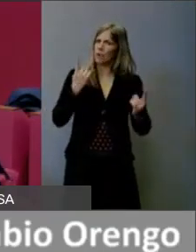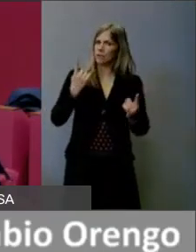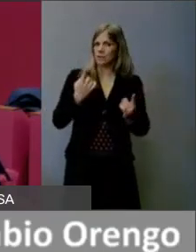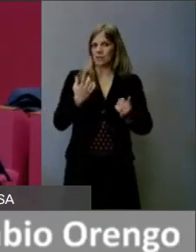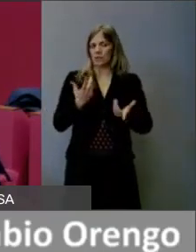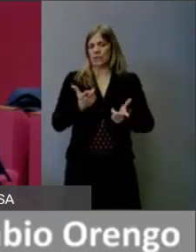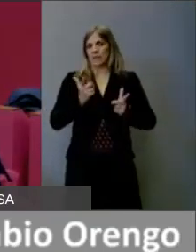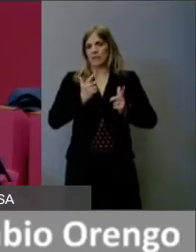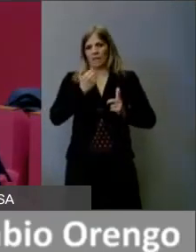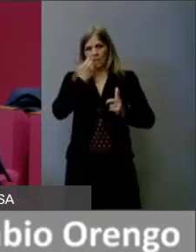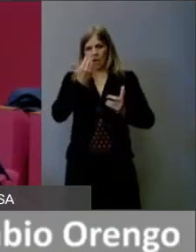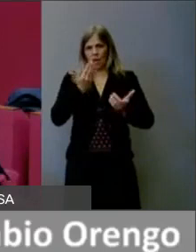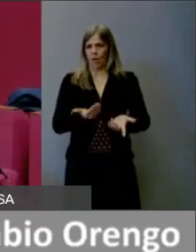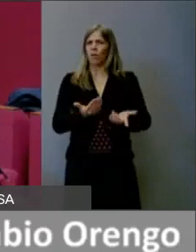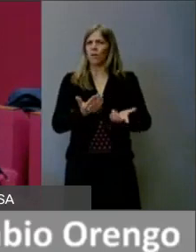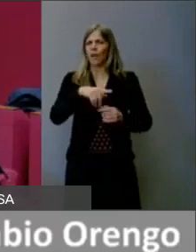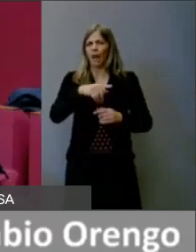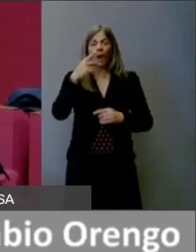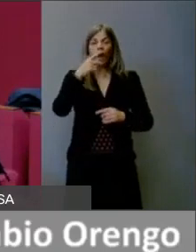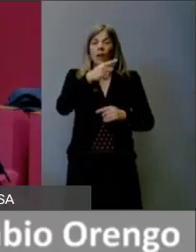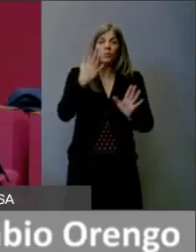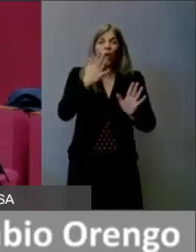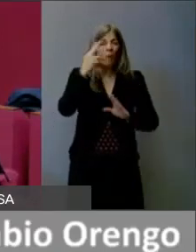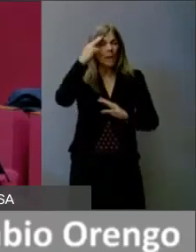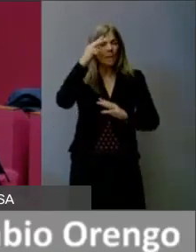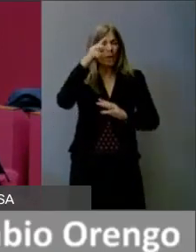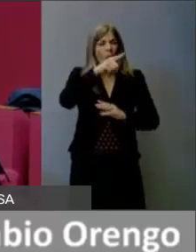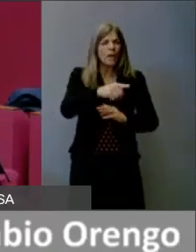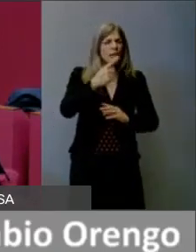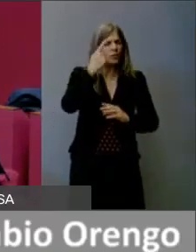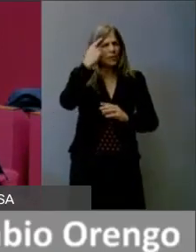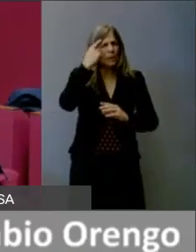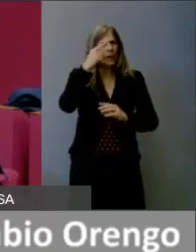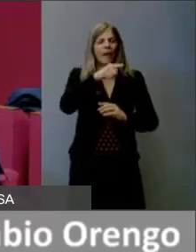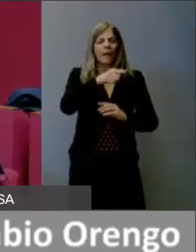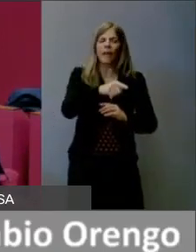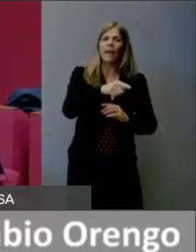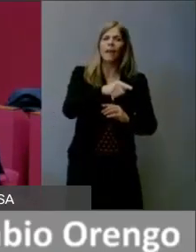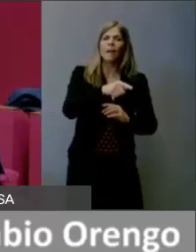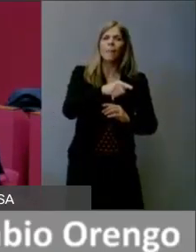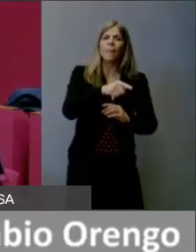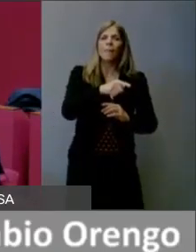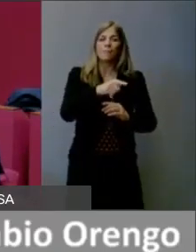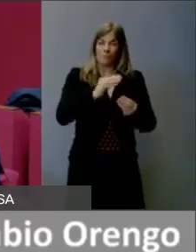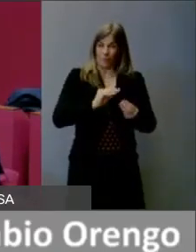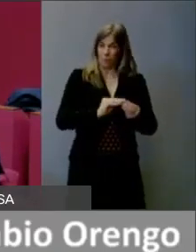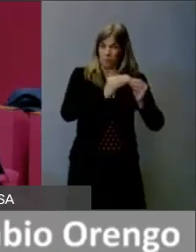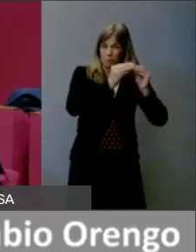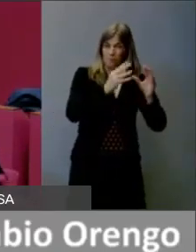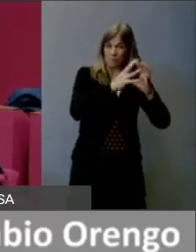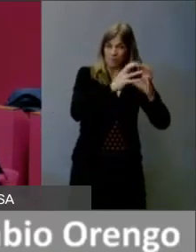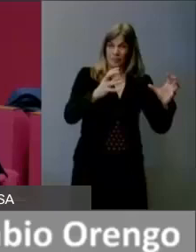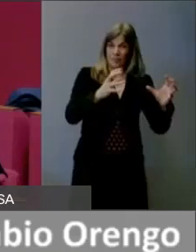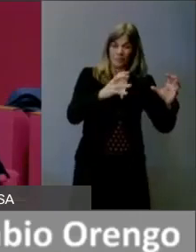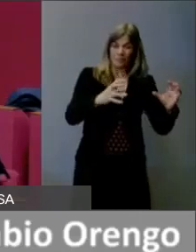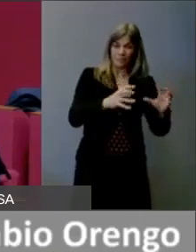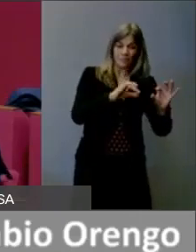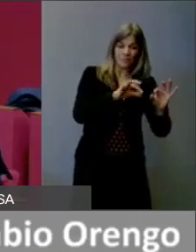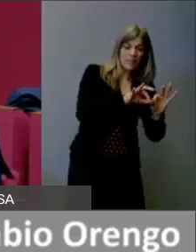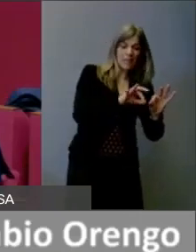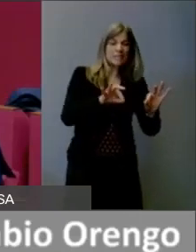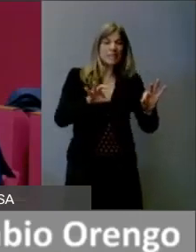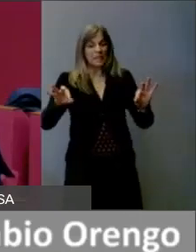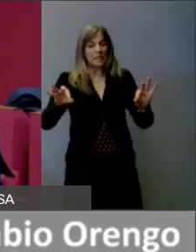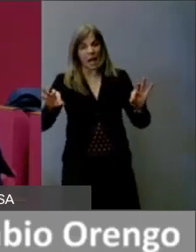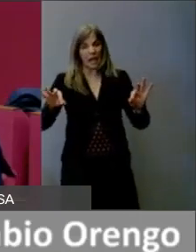se lei se lo ricorda a memoria, mi farebbe piacere sapere qual è la distanza effettiva oggi tra il manufatto, l'autorimessa e